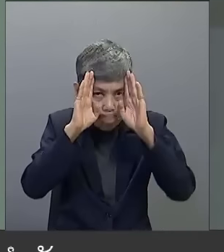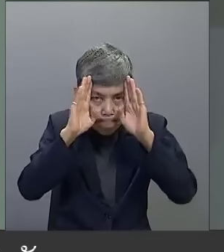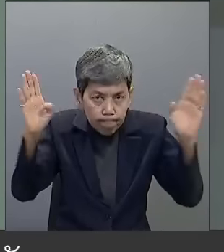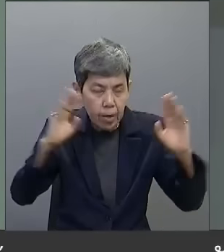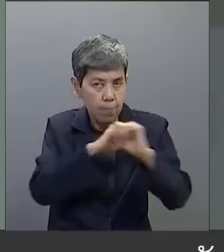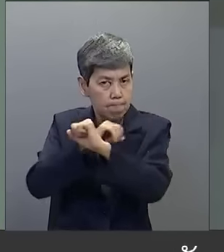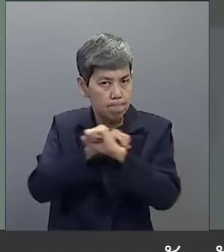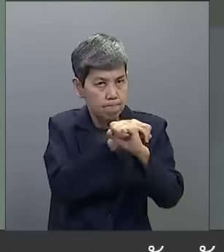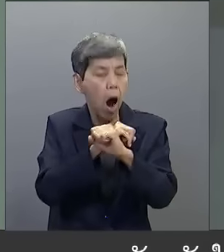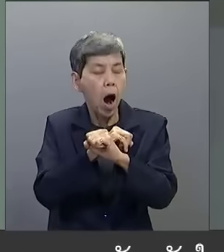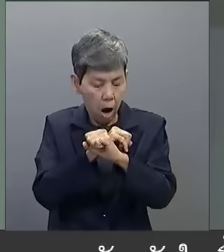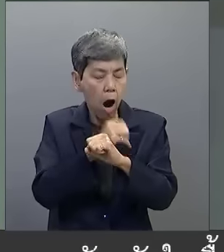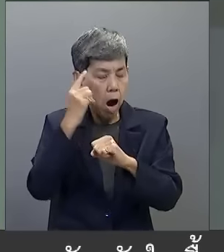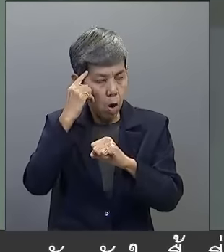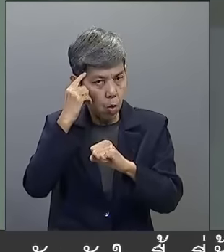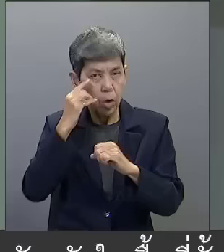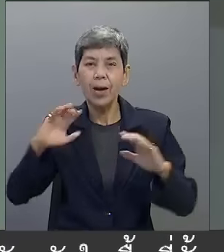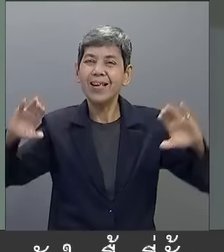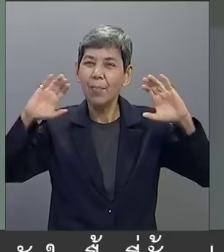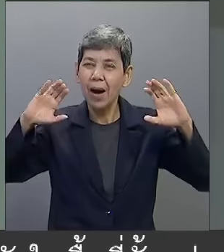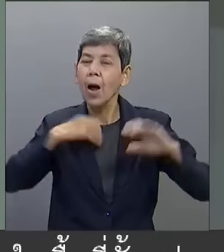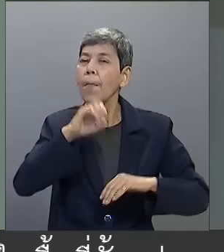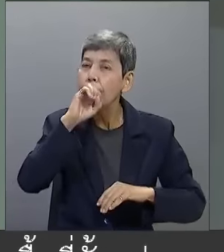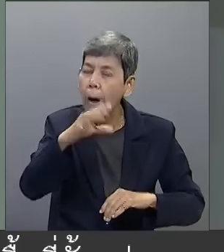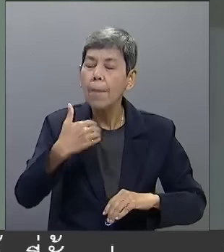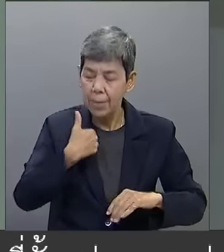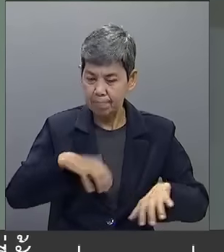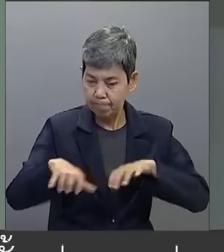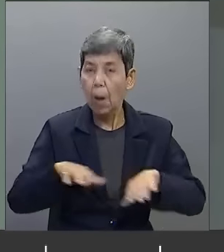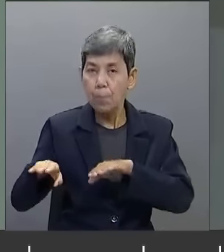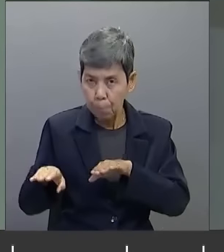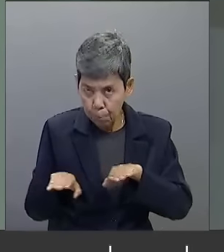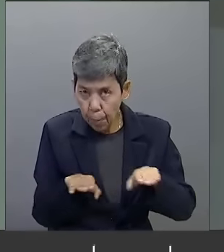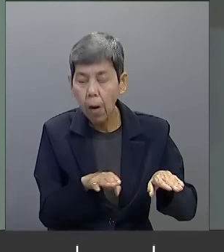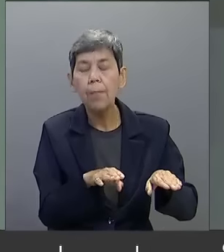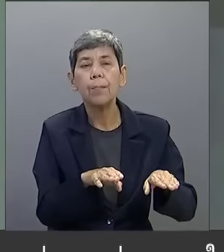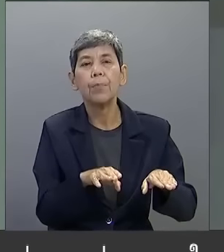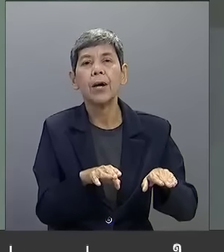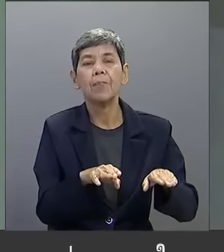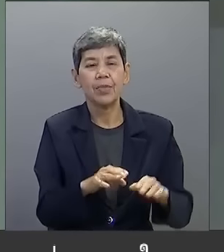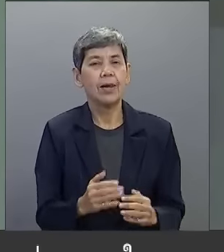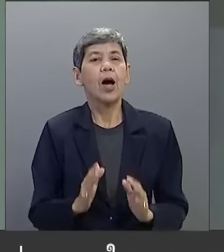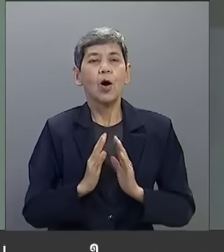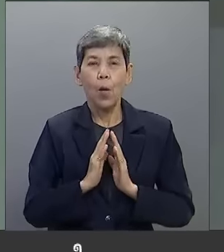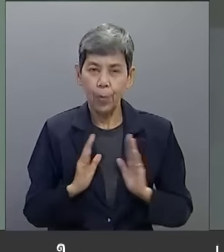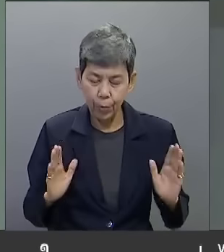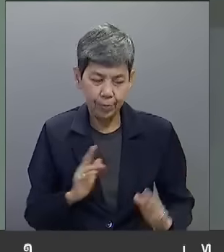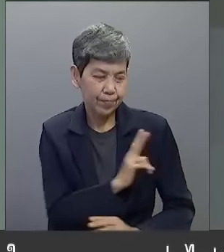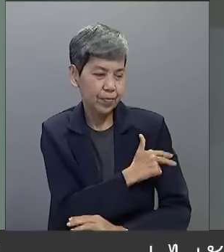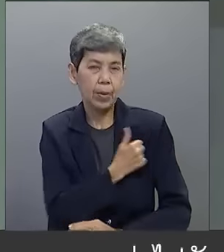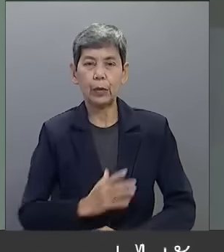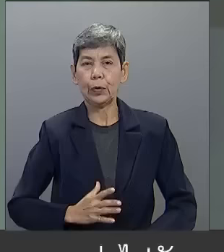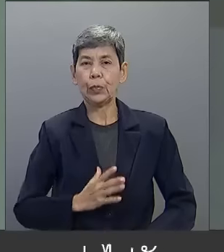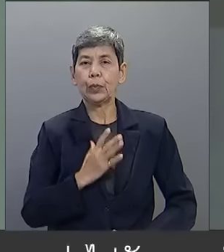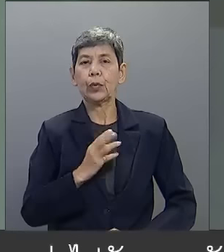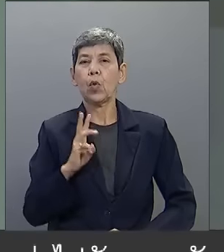การณ์นะที่เกิดขึ้นรวมถึงมาตรการทางภาครัฐเองอย่างที่อาจารย์บอกไปว่าก็มีการเตรียมความพร้อมกันมาไว ้ นะคะวันนี้ต้องขอขอบพระคุณนะศาสตราจารย์เกียรติคุณวสันต์